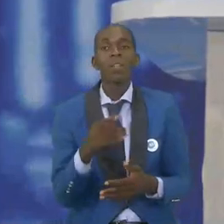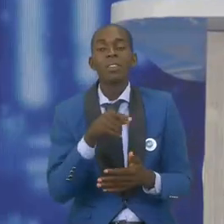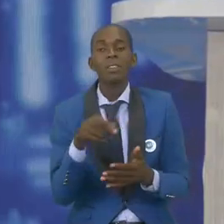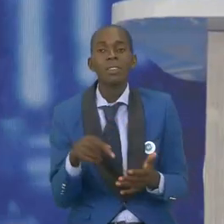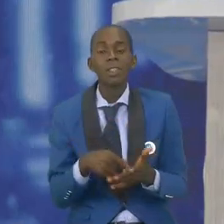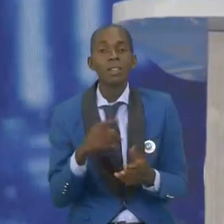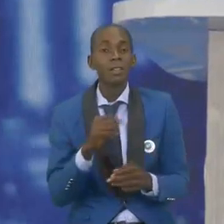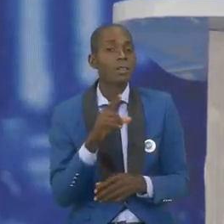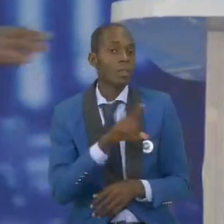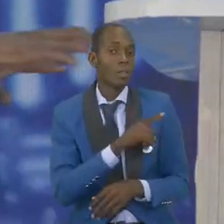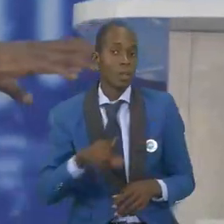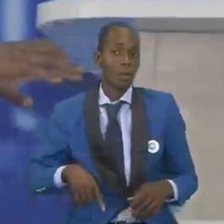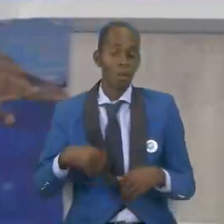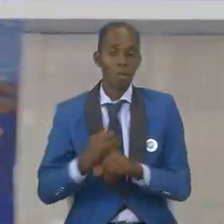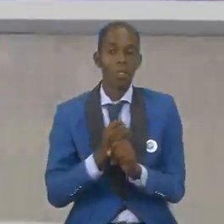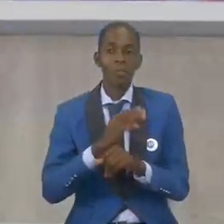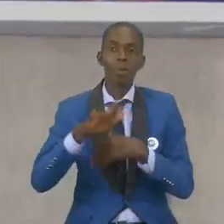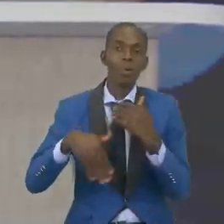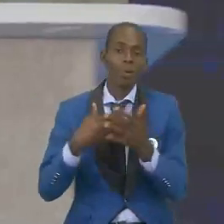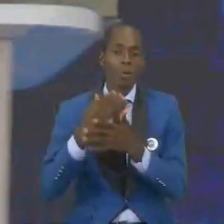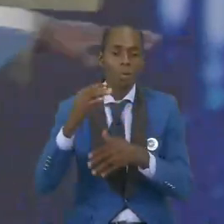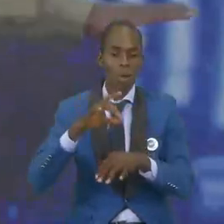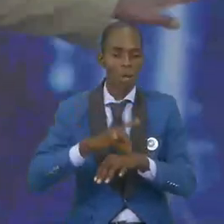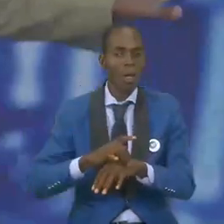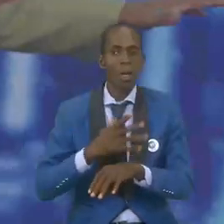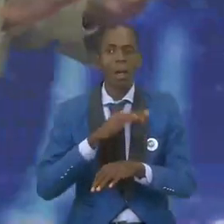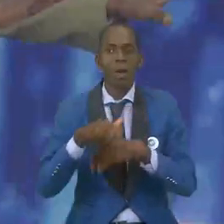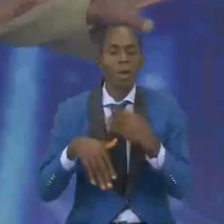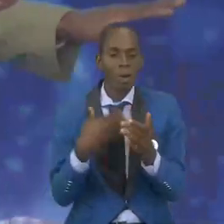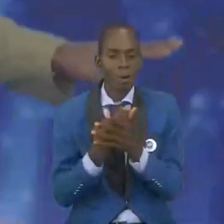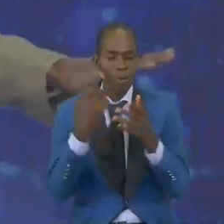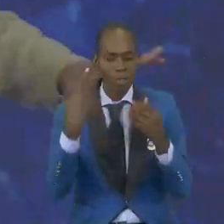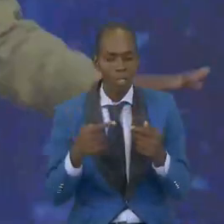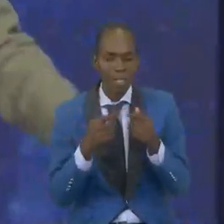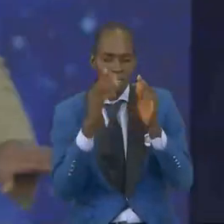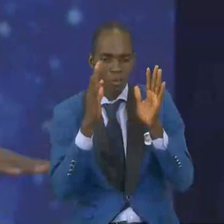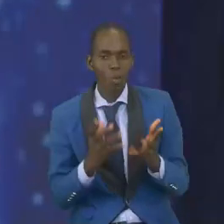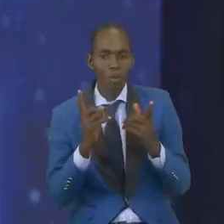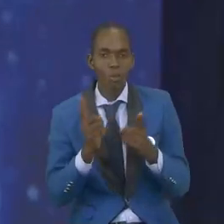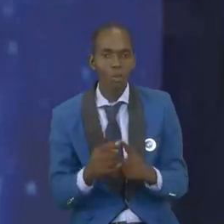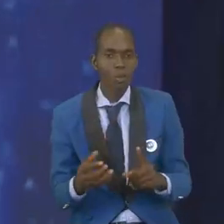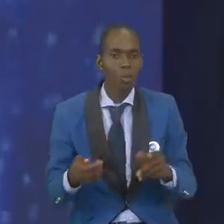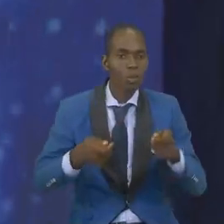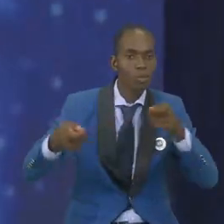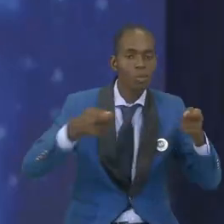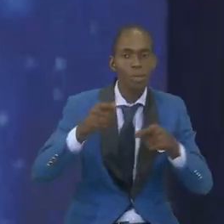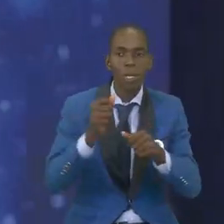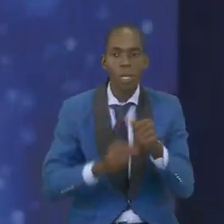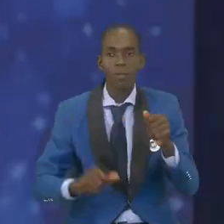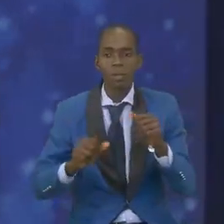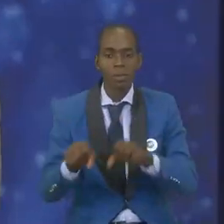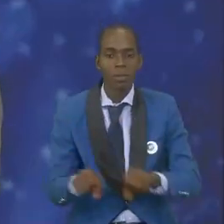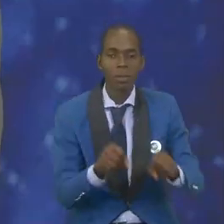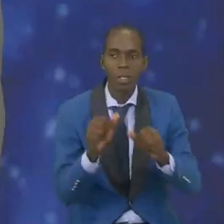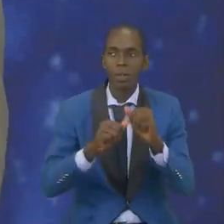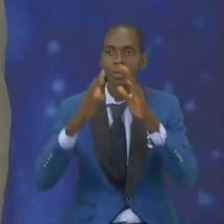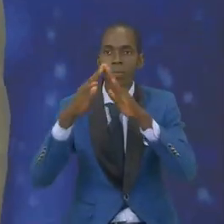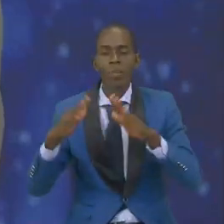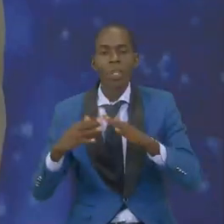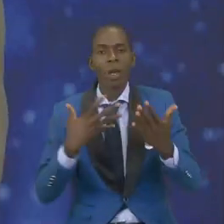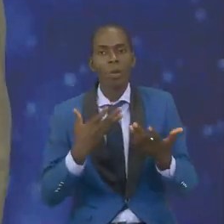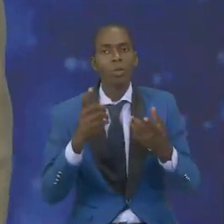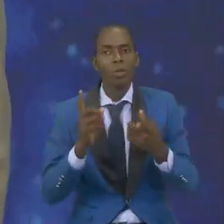c'est la demeure du Seigneur. Le Seigneur a fait toute la terre et tous les conspirateurs veulent